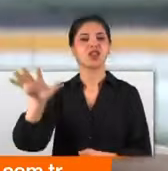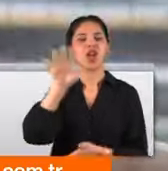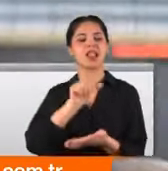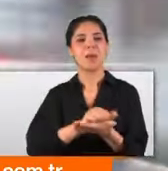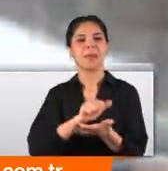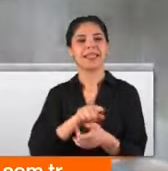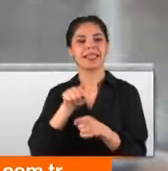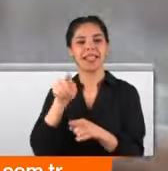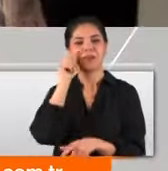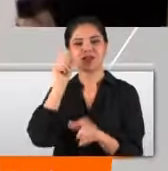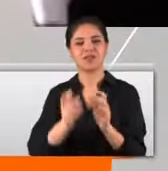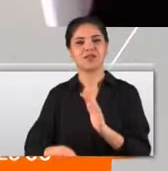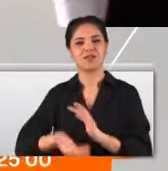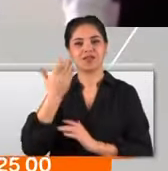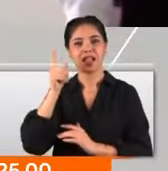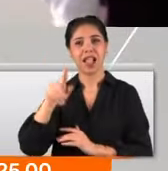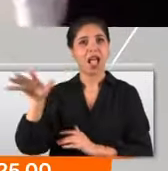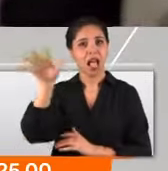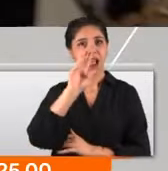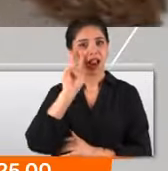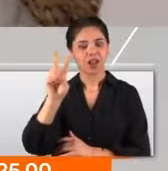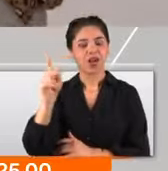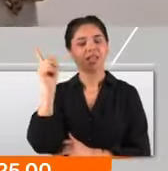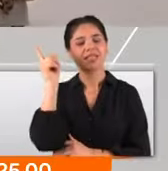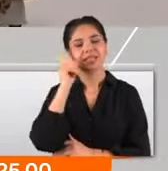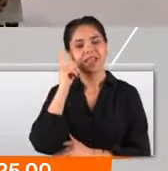da takipçisi çok. Onu her gören tanıyor.